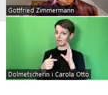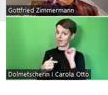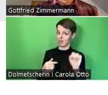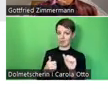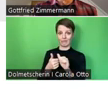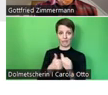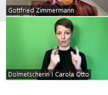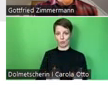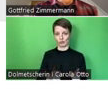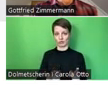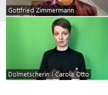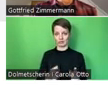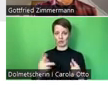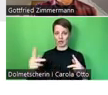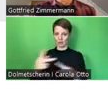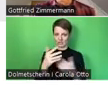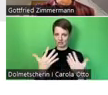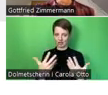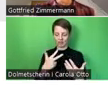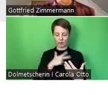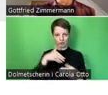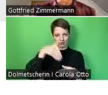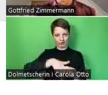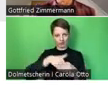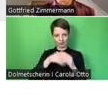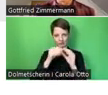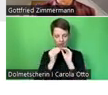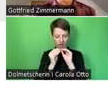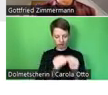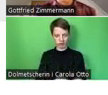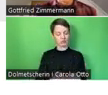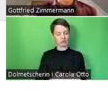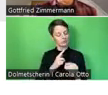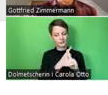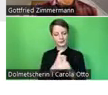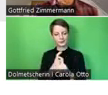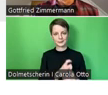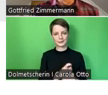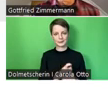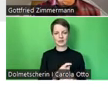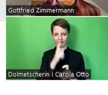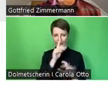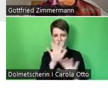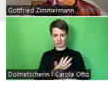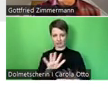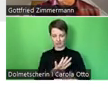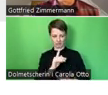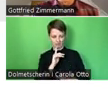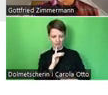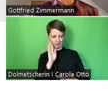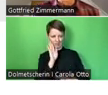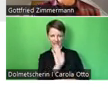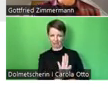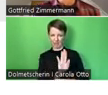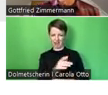ist aber ziemlich kompliziert und wenn man da nicht richtig Bescheid weiß, ist es schwierig, es für Word-Dokumente